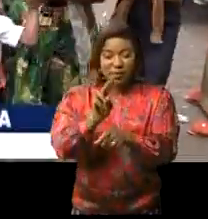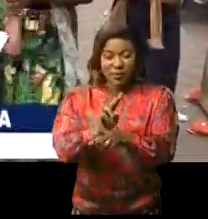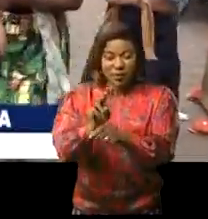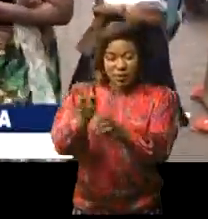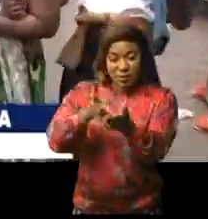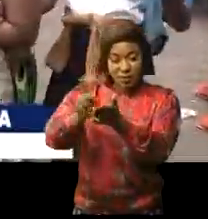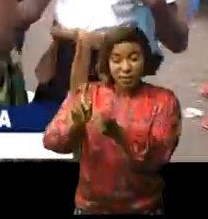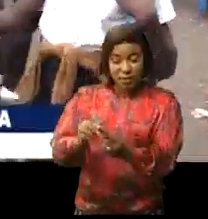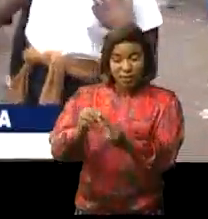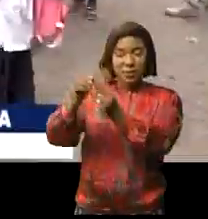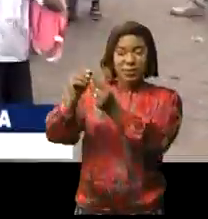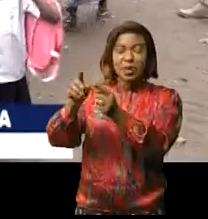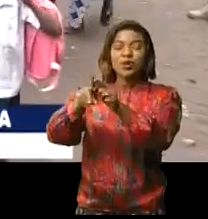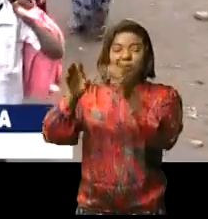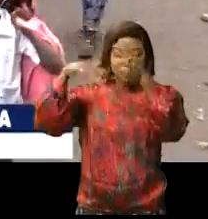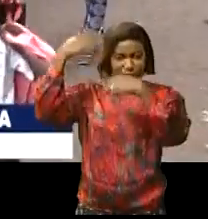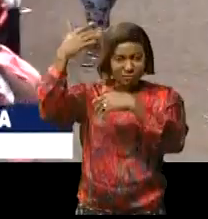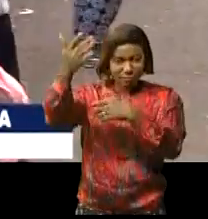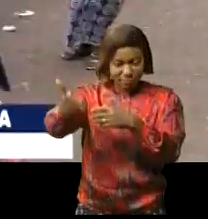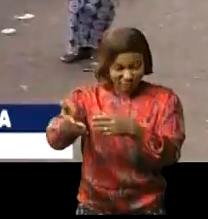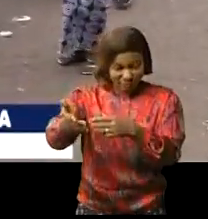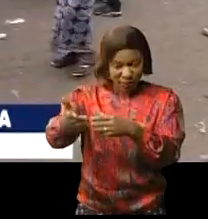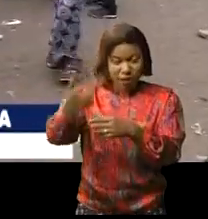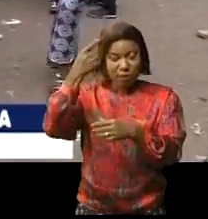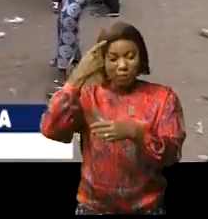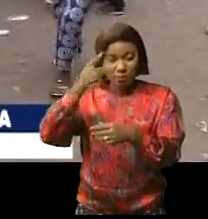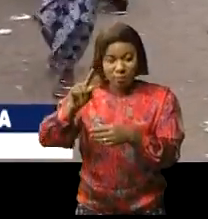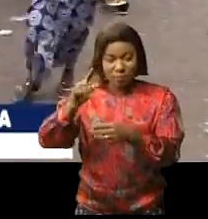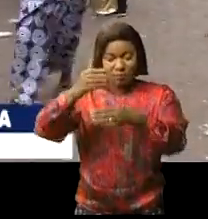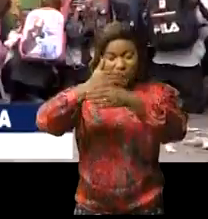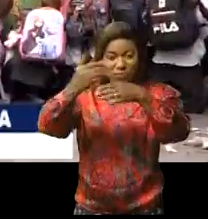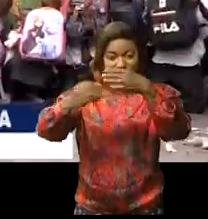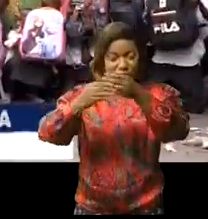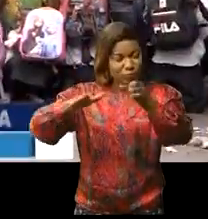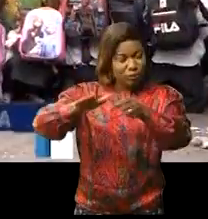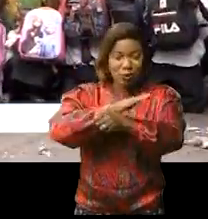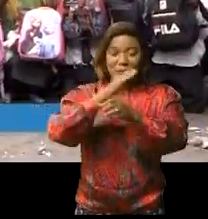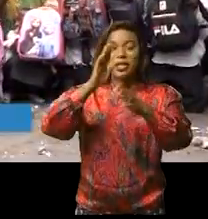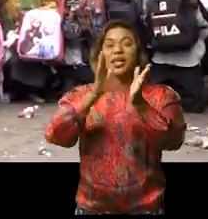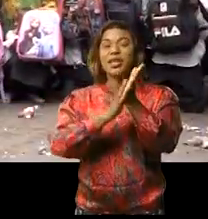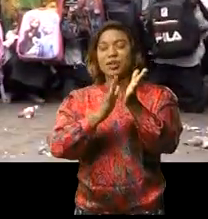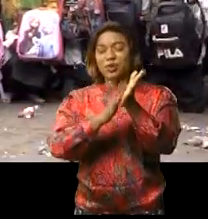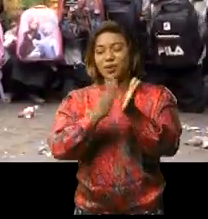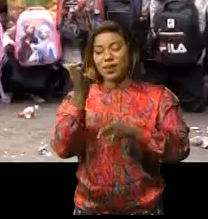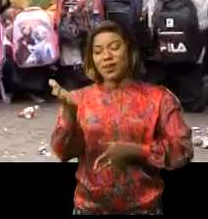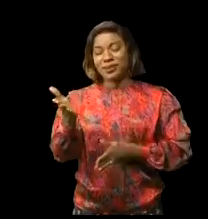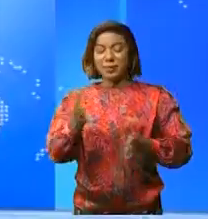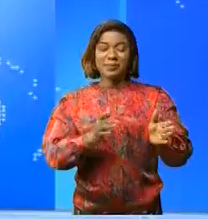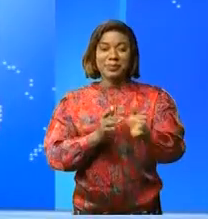du commerce extérieur envisage dans un futur proche la réhabilitation complète des bâtiments de cet